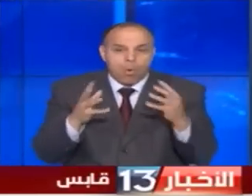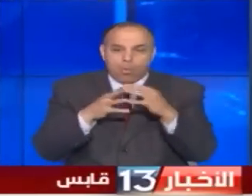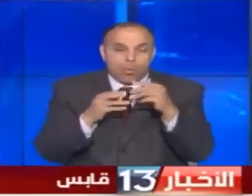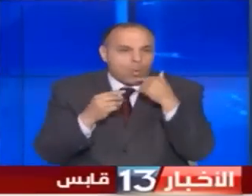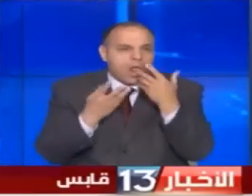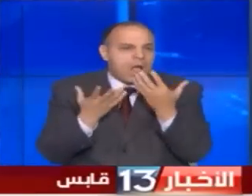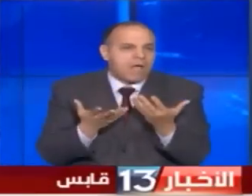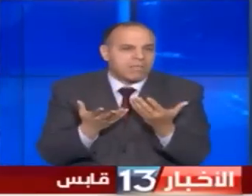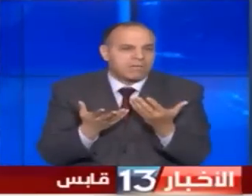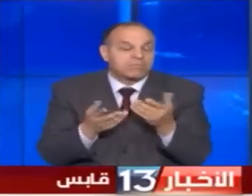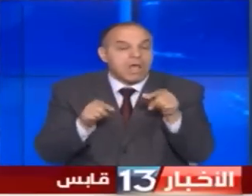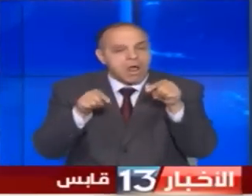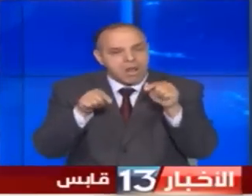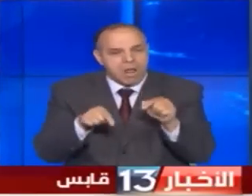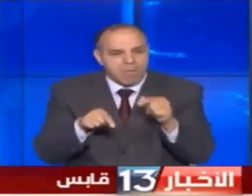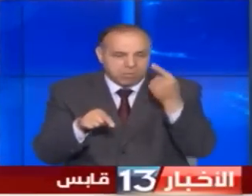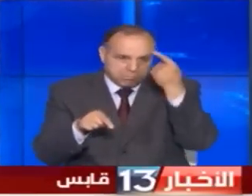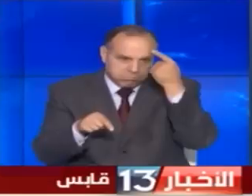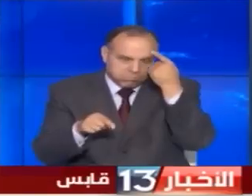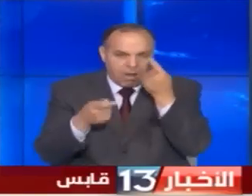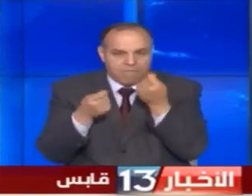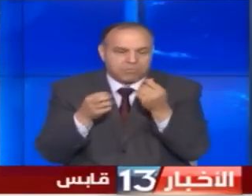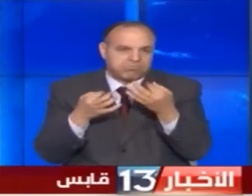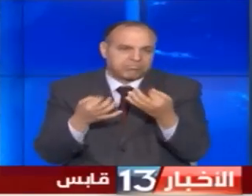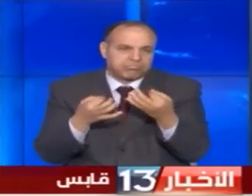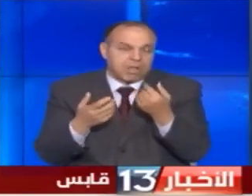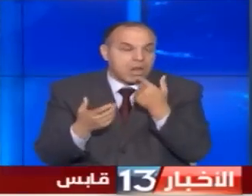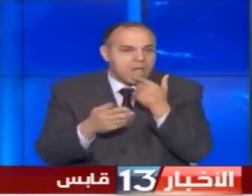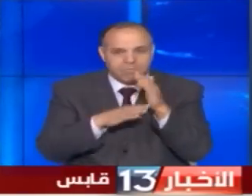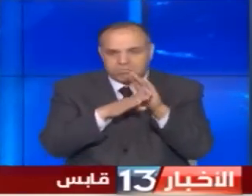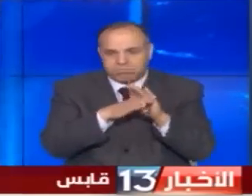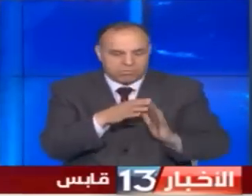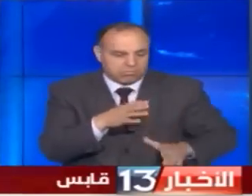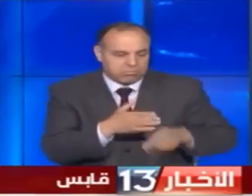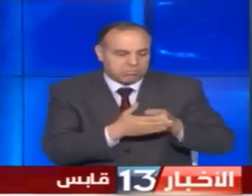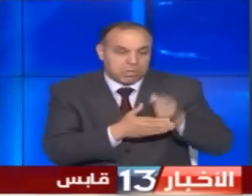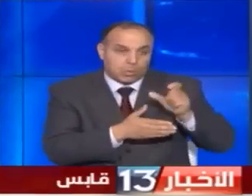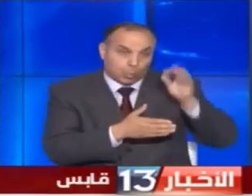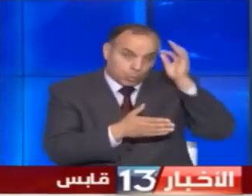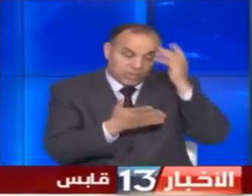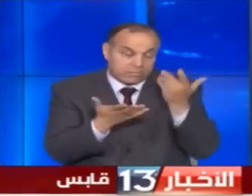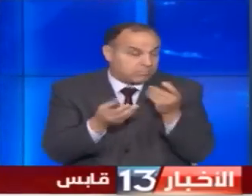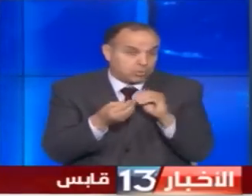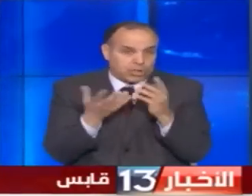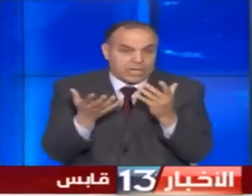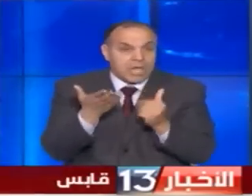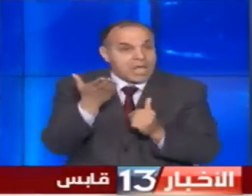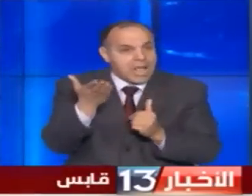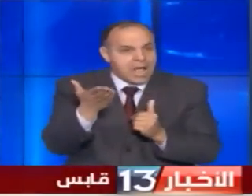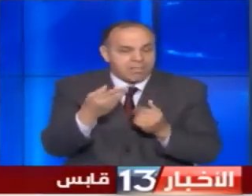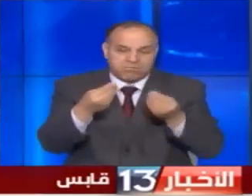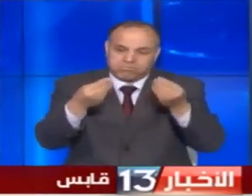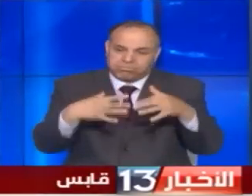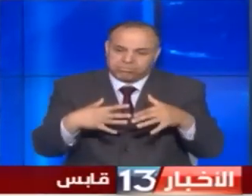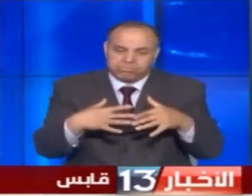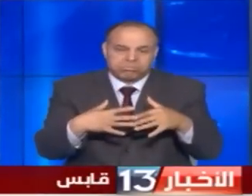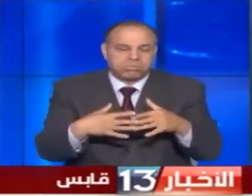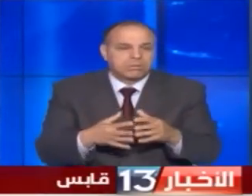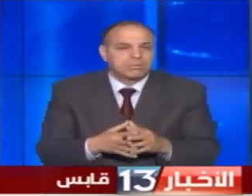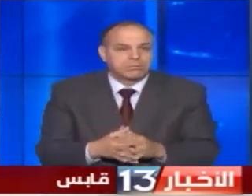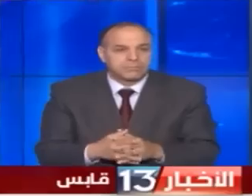حاصلا حول ضروره عقده الاسعار ومراعاه المقدره الشرائيه للمواطن التي تدهورت بشكل